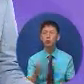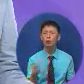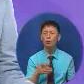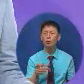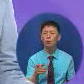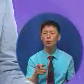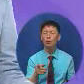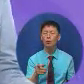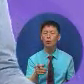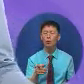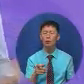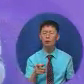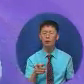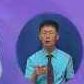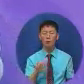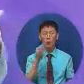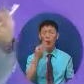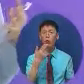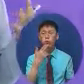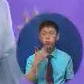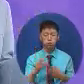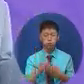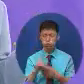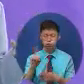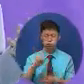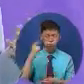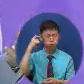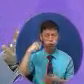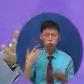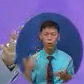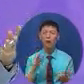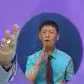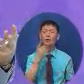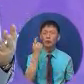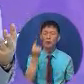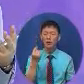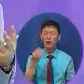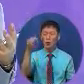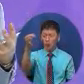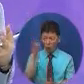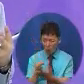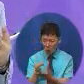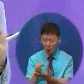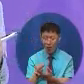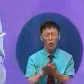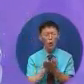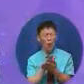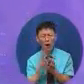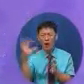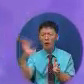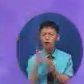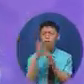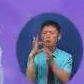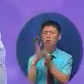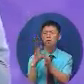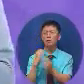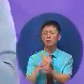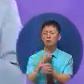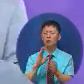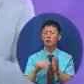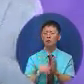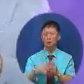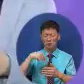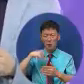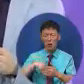거예요. 돈이 없으면 그런 걸 전혀 못 느꼈을 아이들이 돈과 자기가 하는 일을 연결하면서 생기는